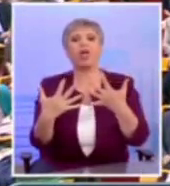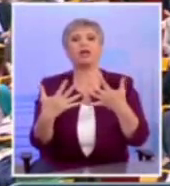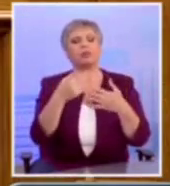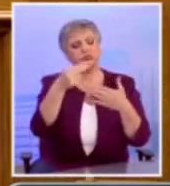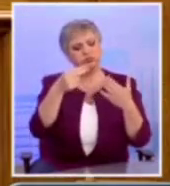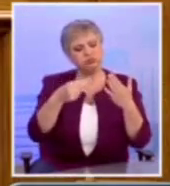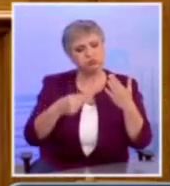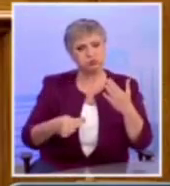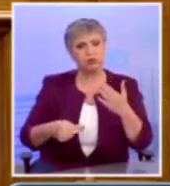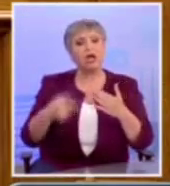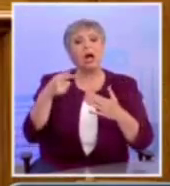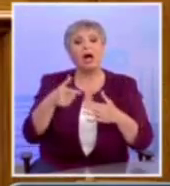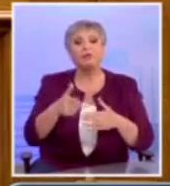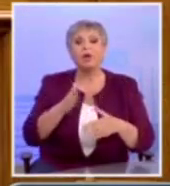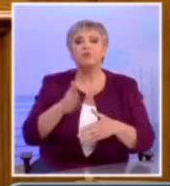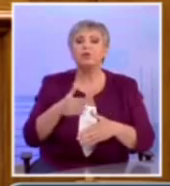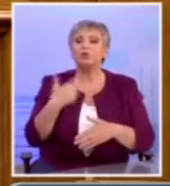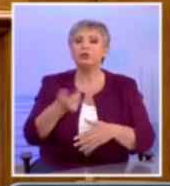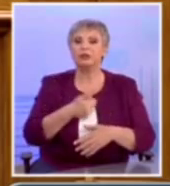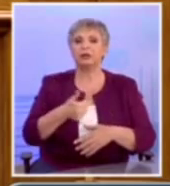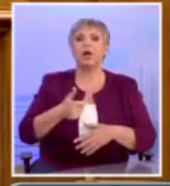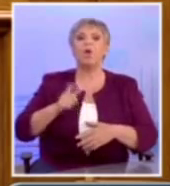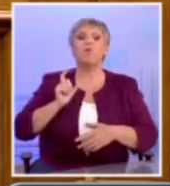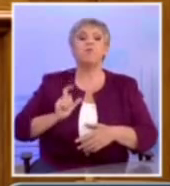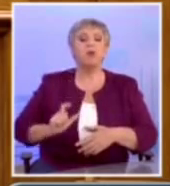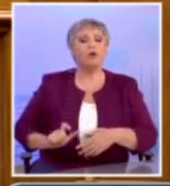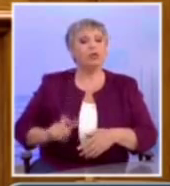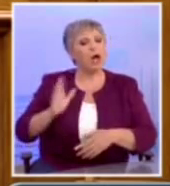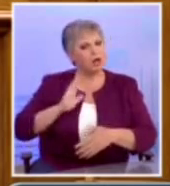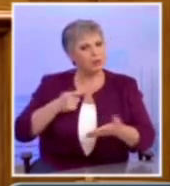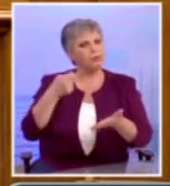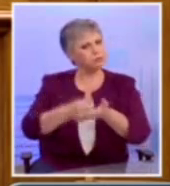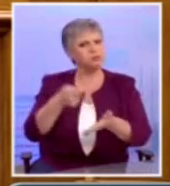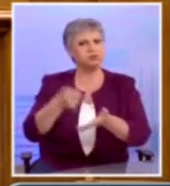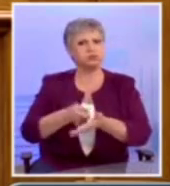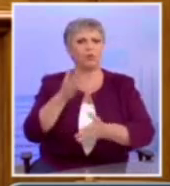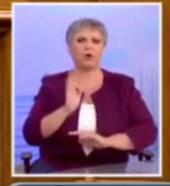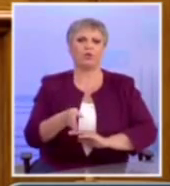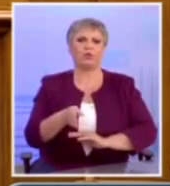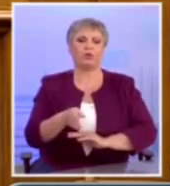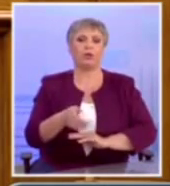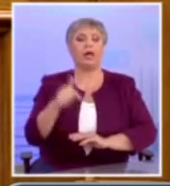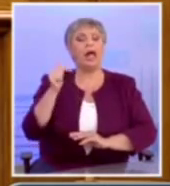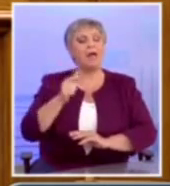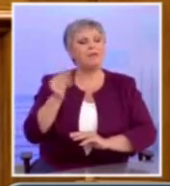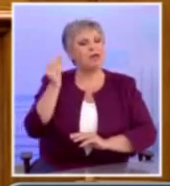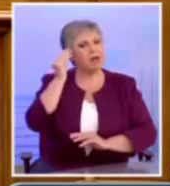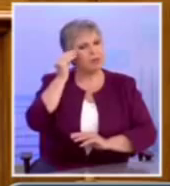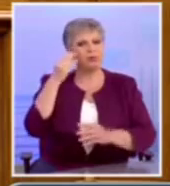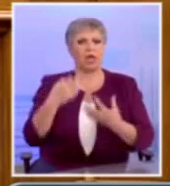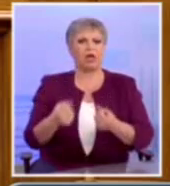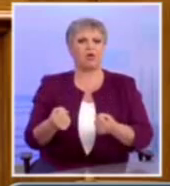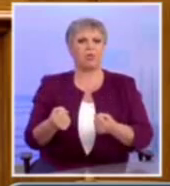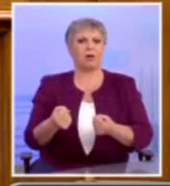τους ανθρώπους που μπορούν να πληρώσουν περισσότερο. Πρέπει να σας πω ότι έχουμε υπόψη μας ότι